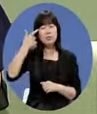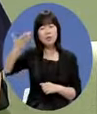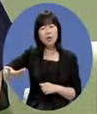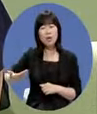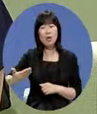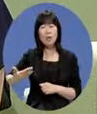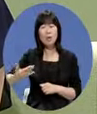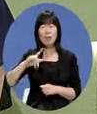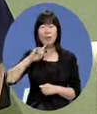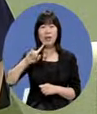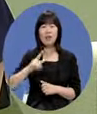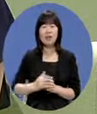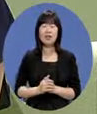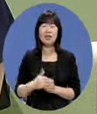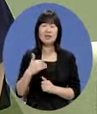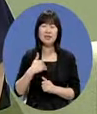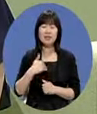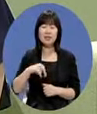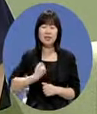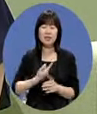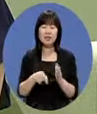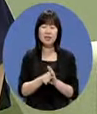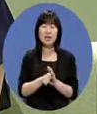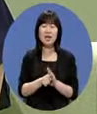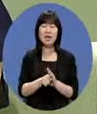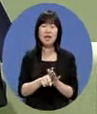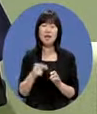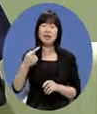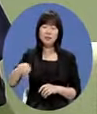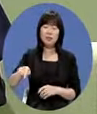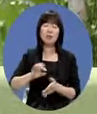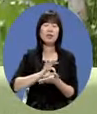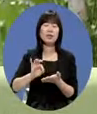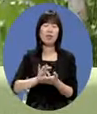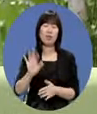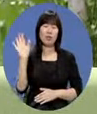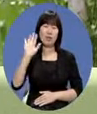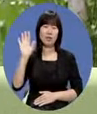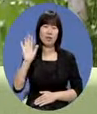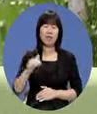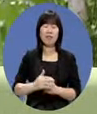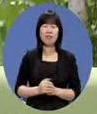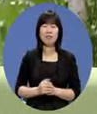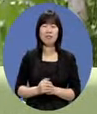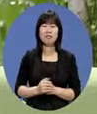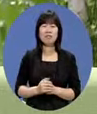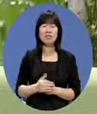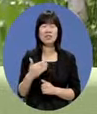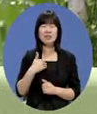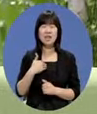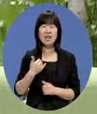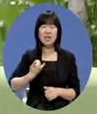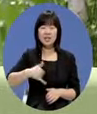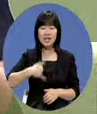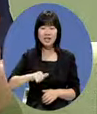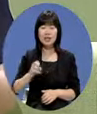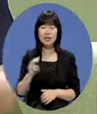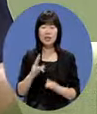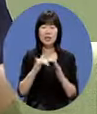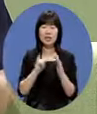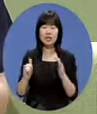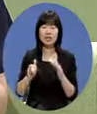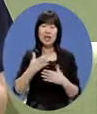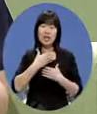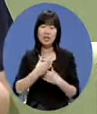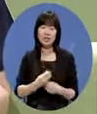물어보면 뭐라고 얘기하시냐면 자기 자신을 위해서는 단 10원도 안 쓰시는 분이거든요. 그러니까 진짜요? 네. 그러니까 내 아이들하고 내